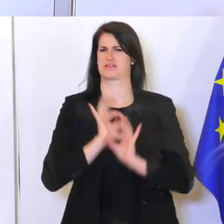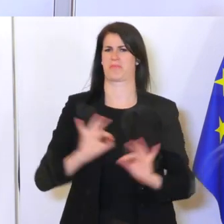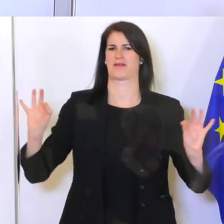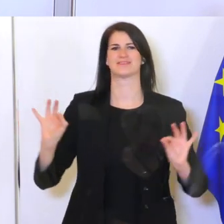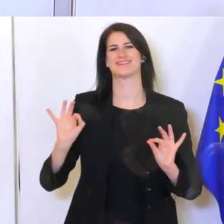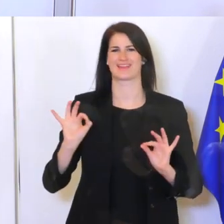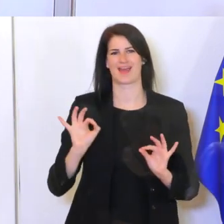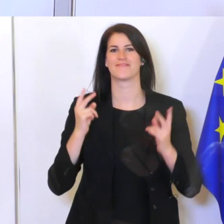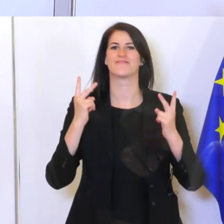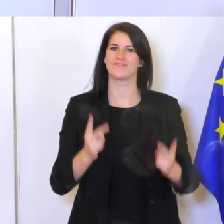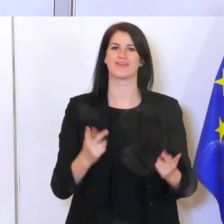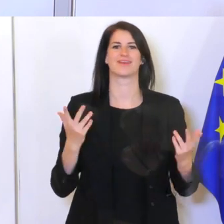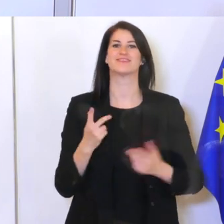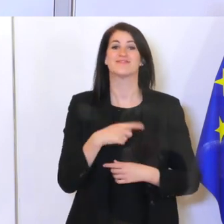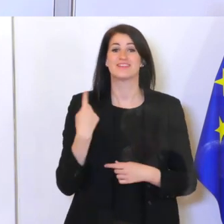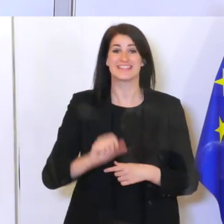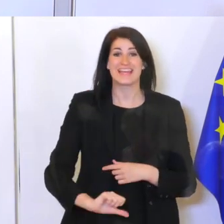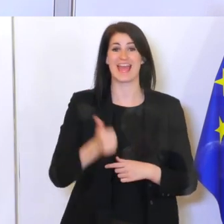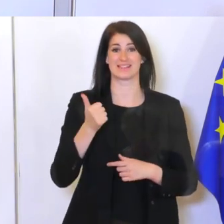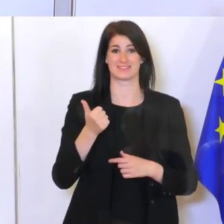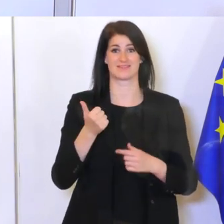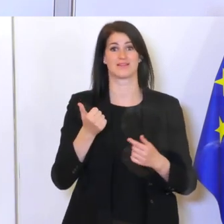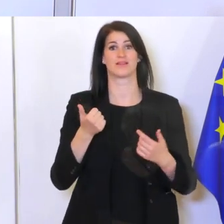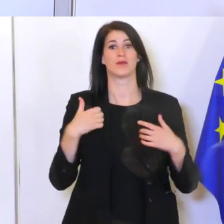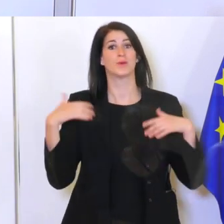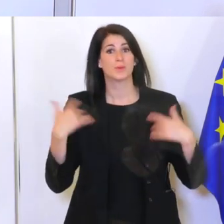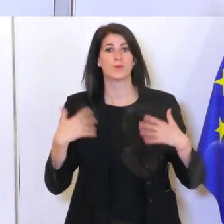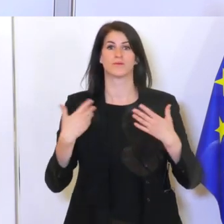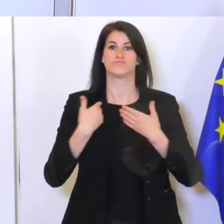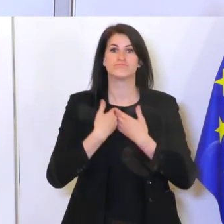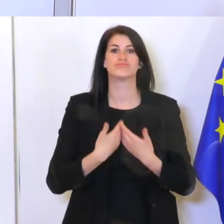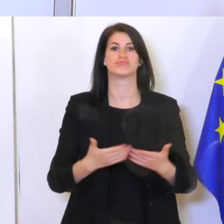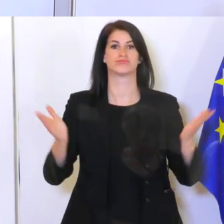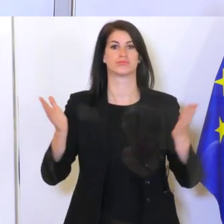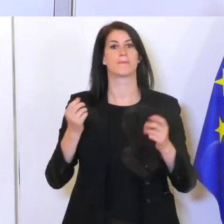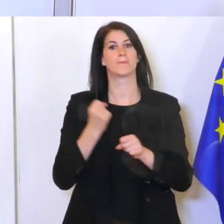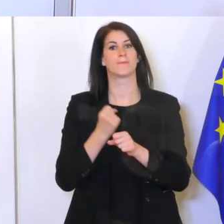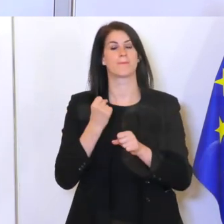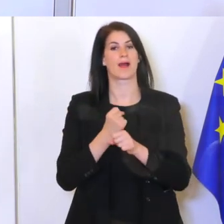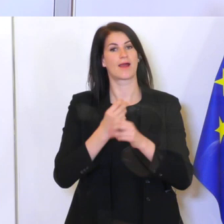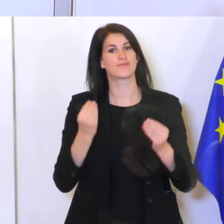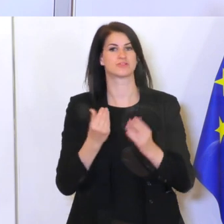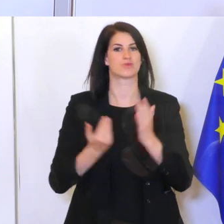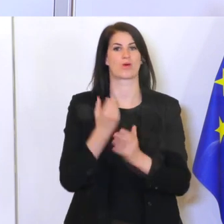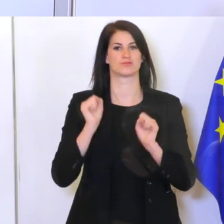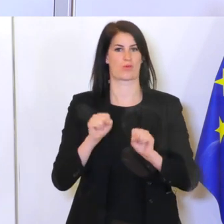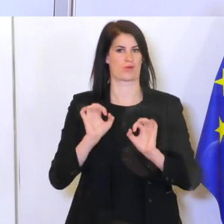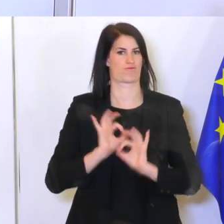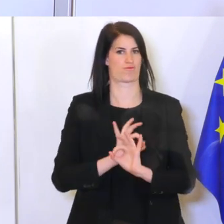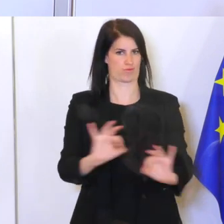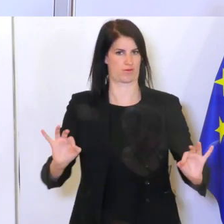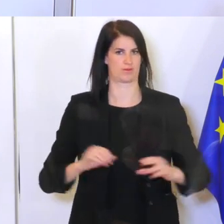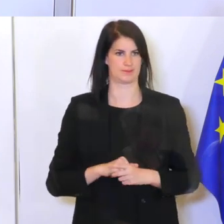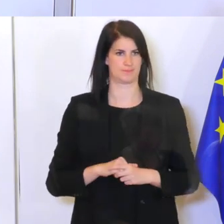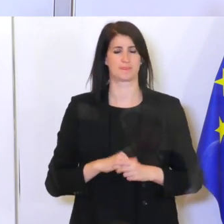aber trotzdem, wir sind bei den Ersten, die hier was ermöglichen wollen. Und wie es mit den Beiträgen und Förderungen für